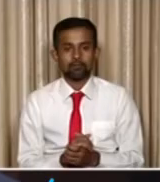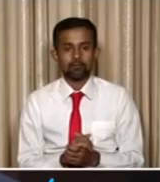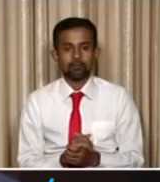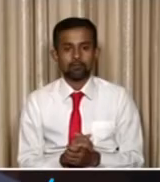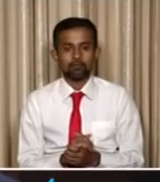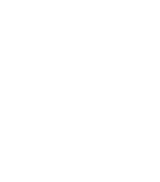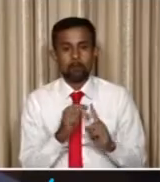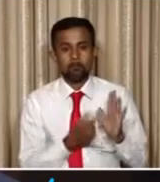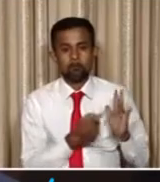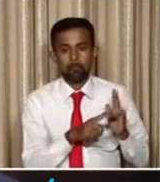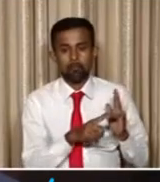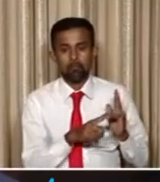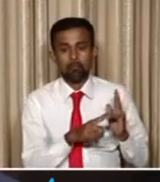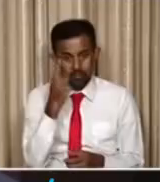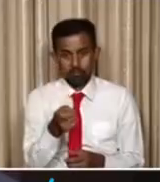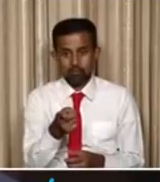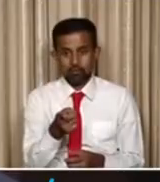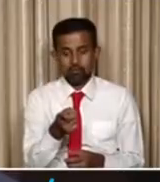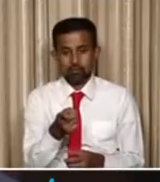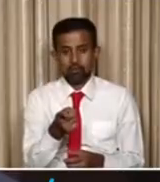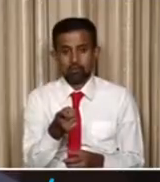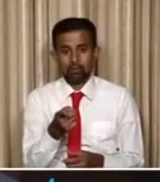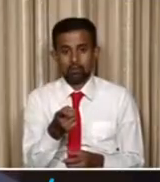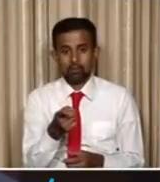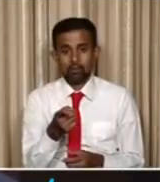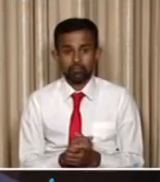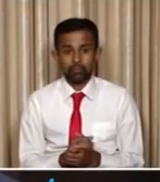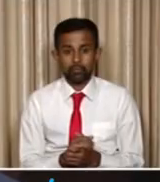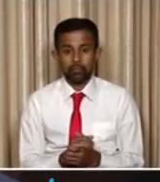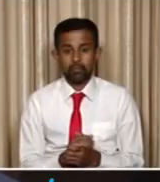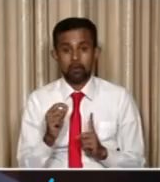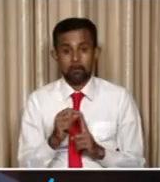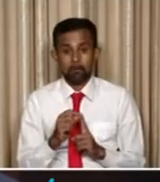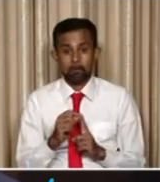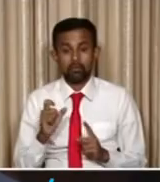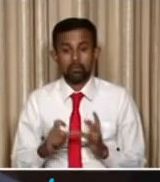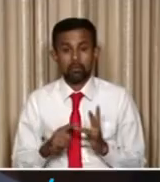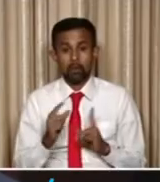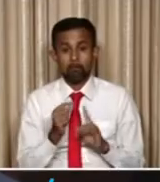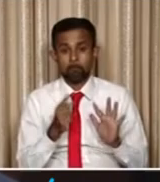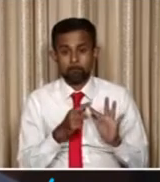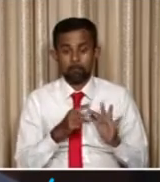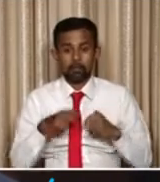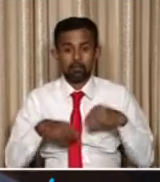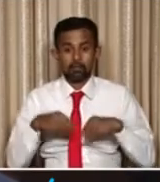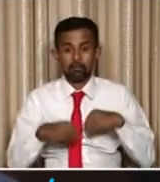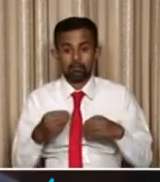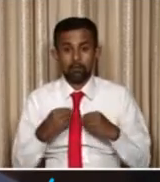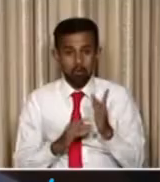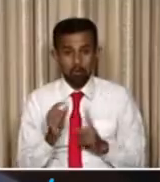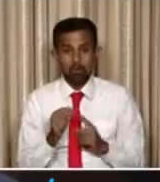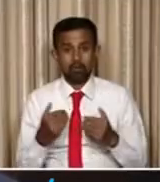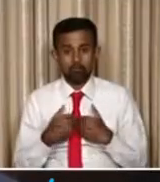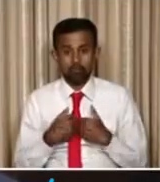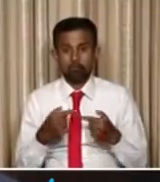සභාපති? මහාචාර්ය රංජිත් බණ්ඩාර මැතිතුමා. පබ්ලික් ෆිනෑන්ස් කමිටි එකට මට ඇවිල්ලා රටේ ඡන්දෙන් පත්වෙච්ච මන්ත්‍රීවරයෙක්